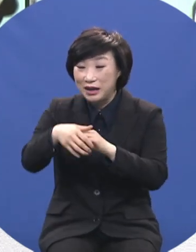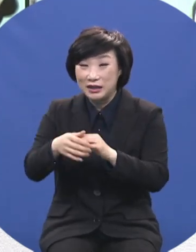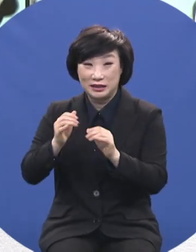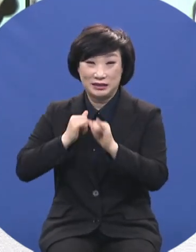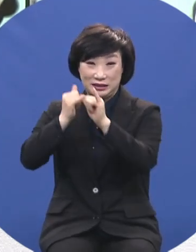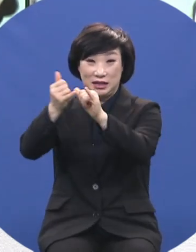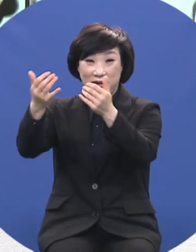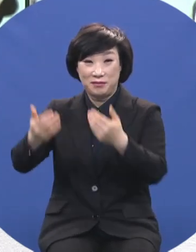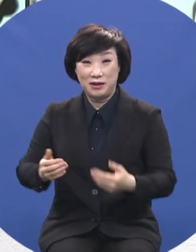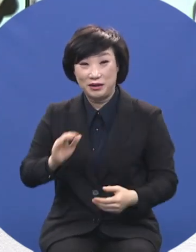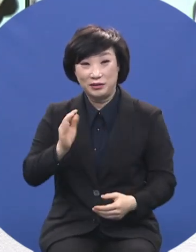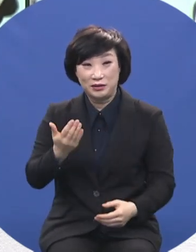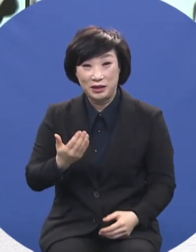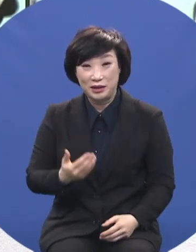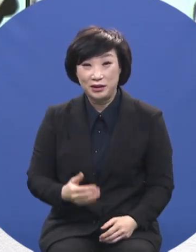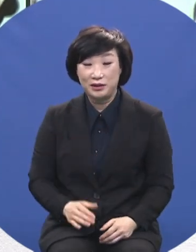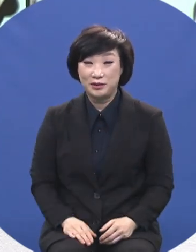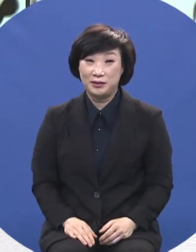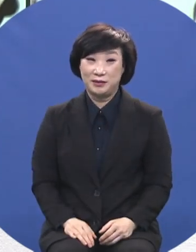될 것입니다.